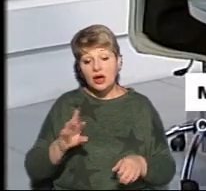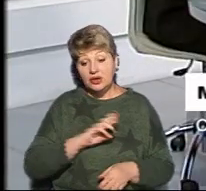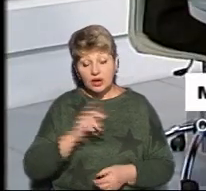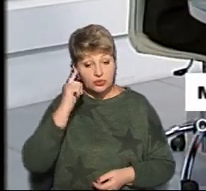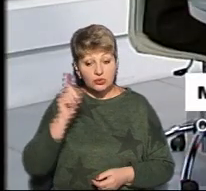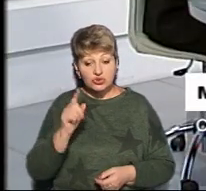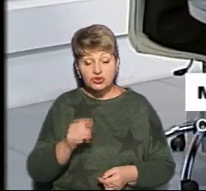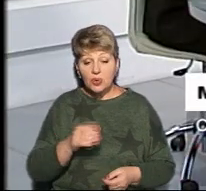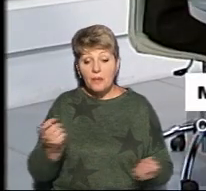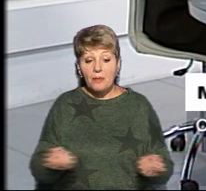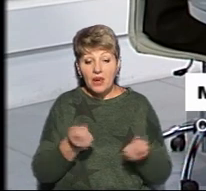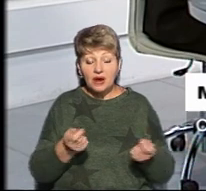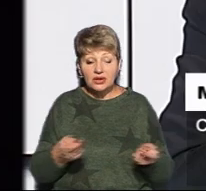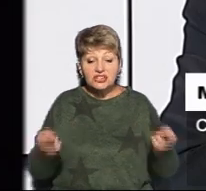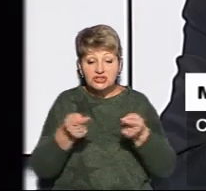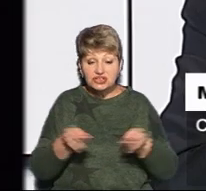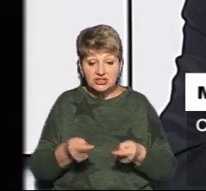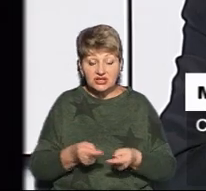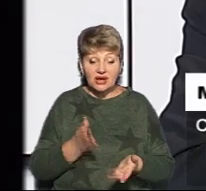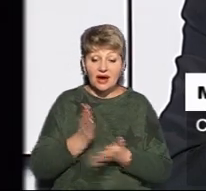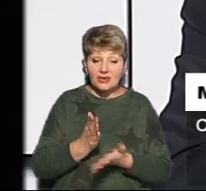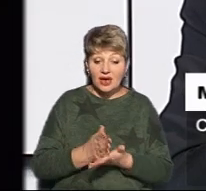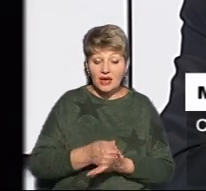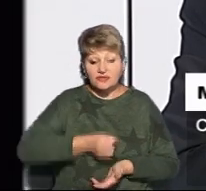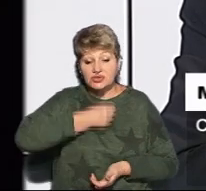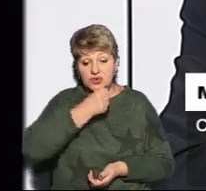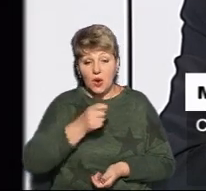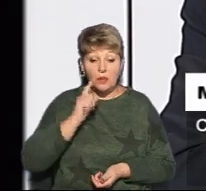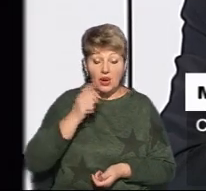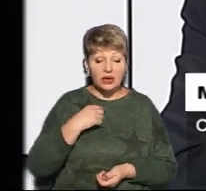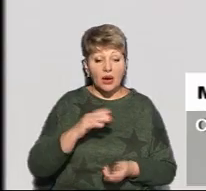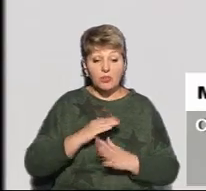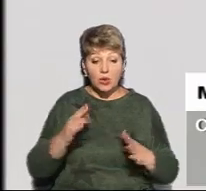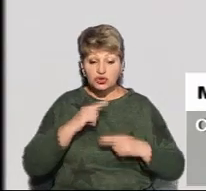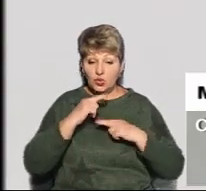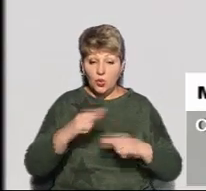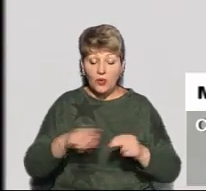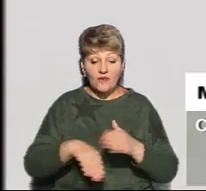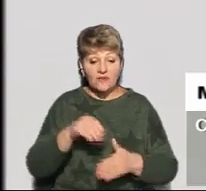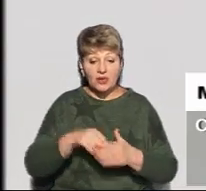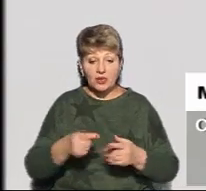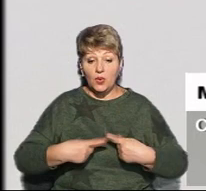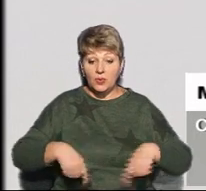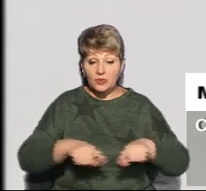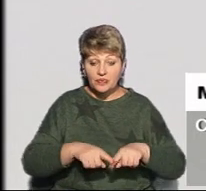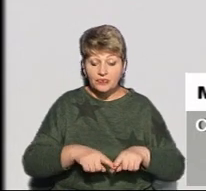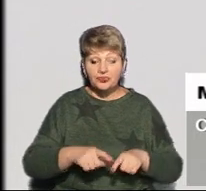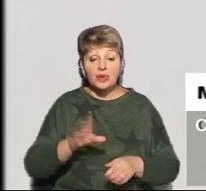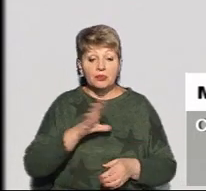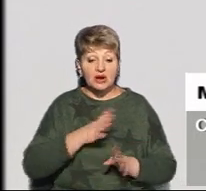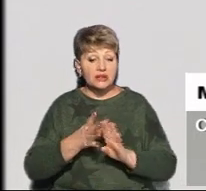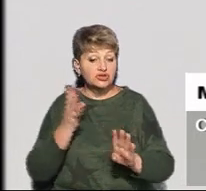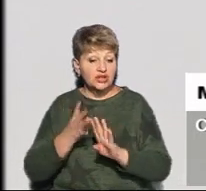мала чітко означені такі вікові тенденції, да, що все-таки я звертав увагу на виборчих дільницях, черги стояли з людей літнього